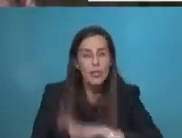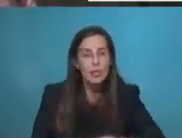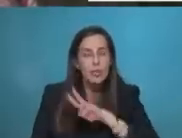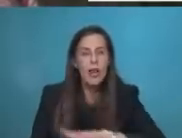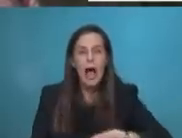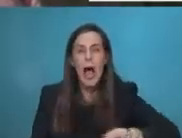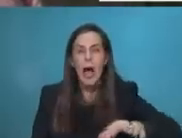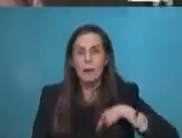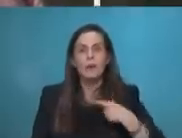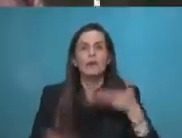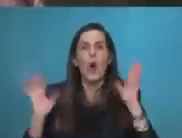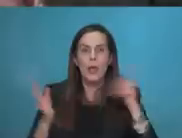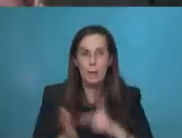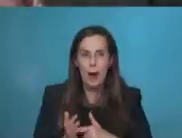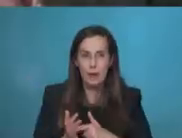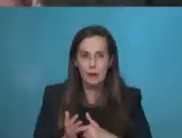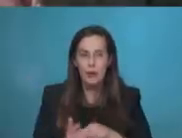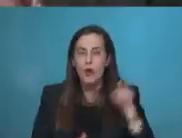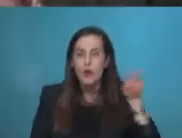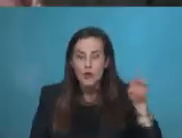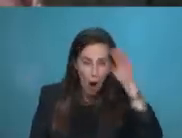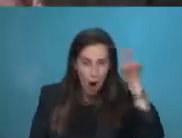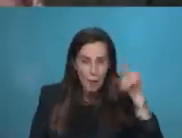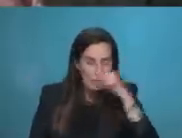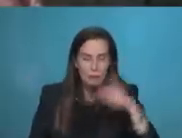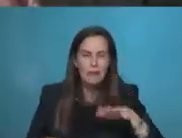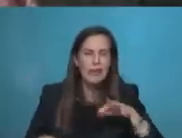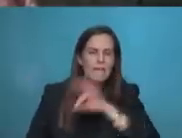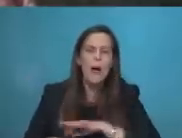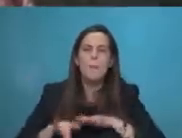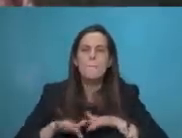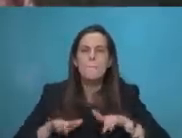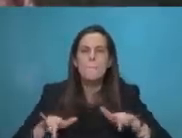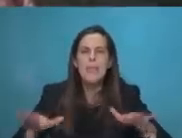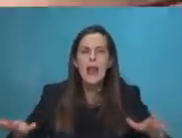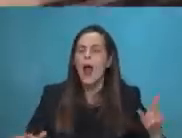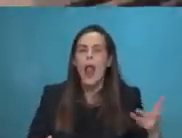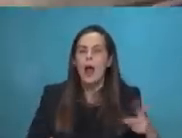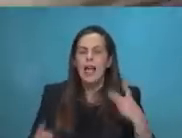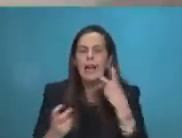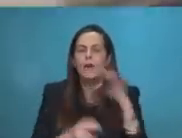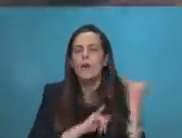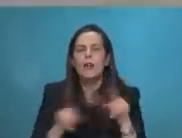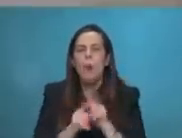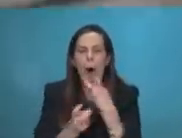much while Guzman made billions pouring poison over our southern border.